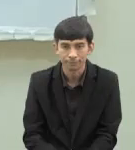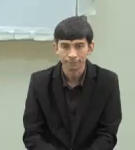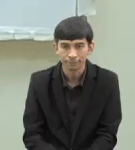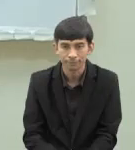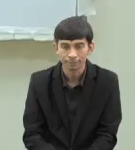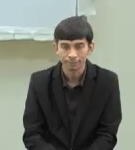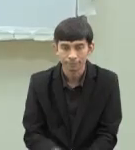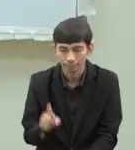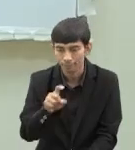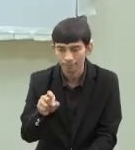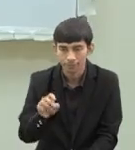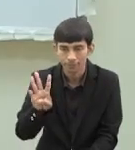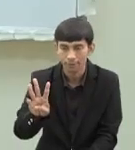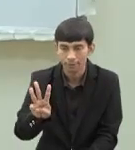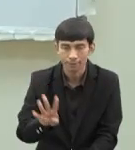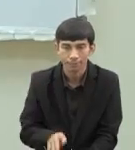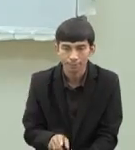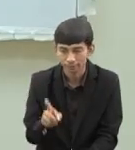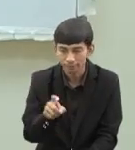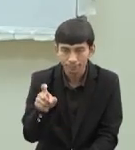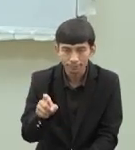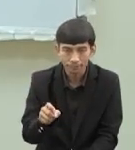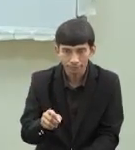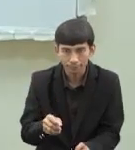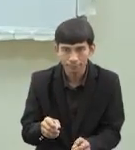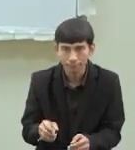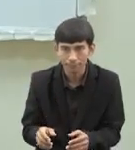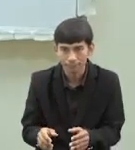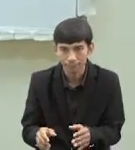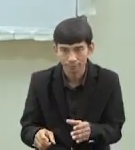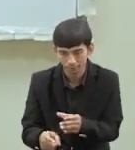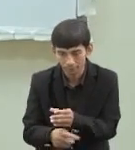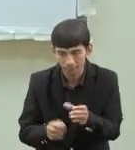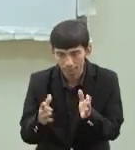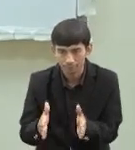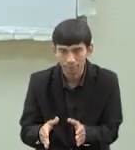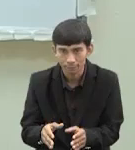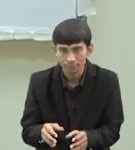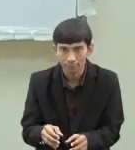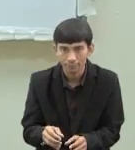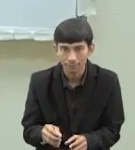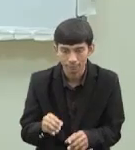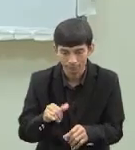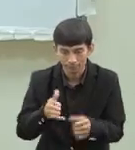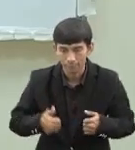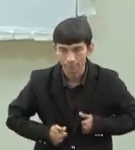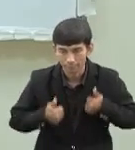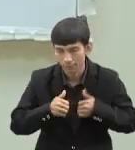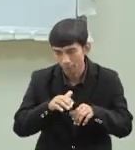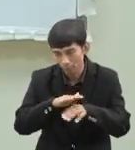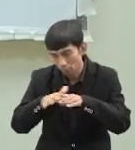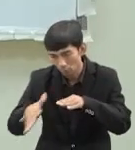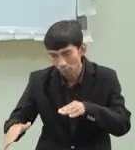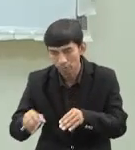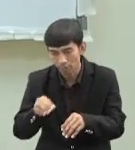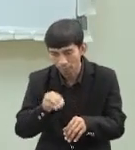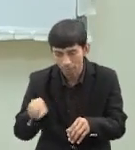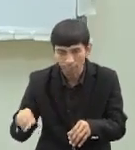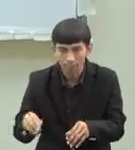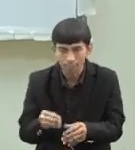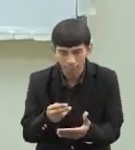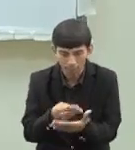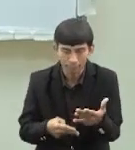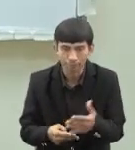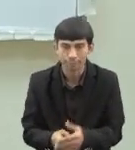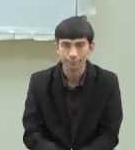xâm nó tị buôn con ta cả sĩ con ru nơi cặp bông riệp đam đồng nam mà vậy khá là chà con cực tị mớ cặp bông riệp đam